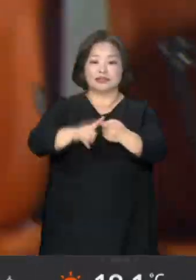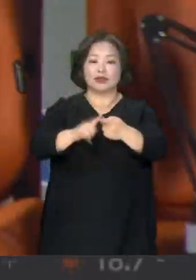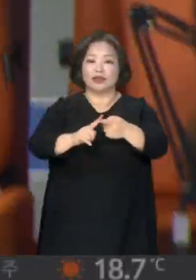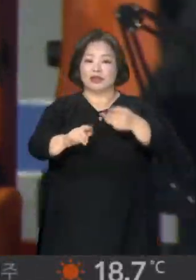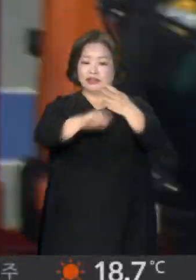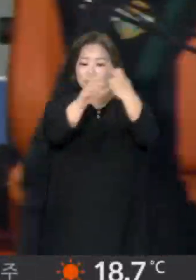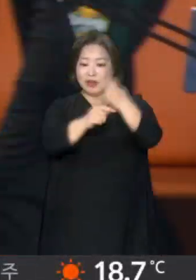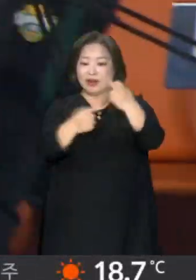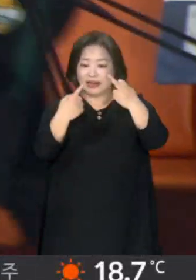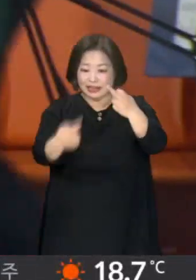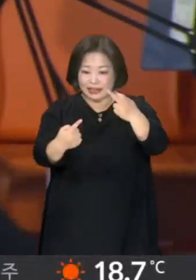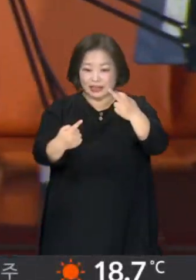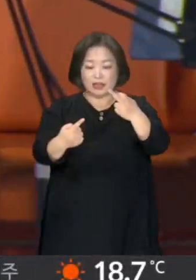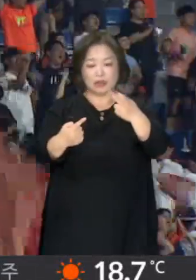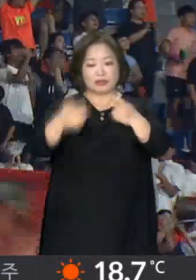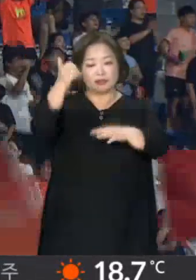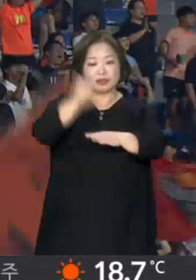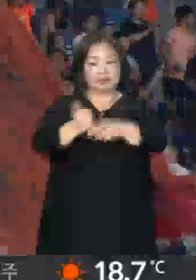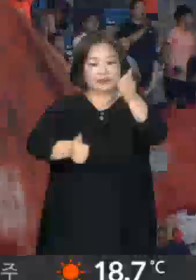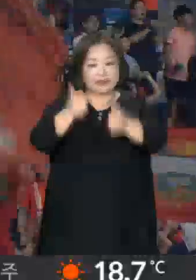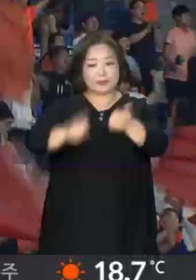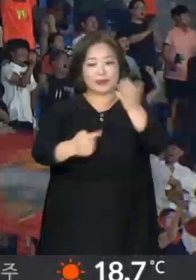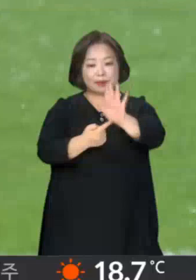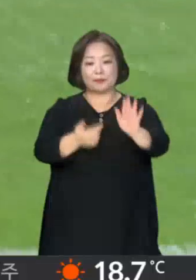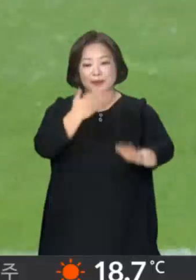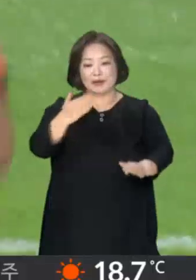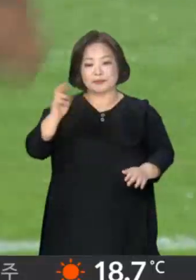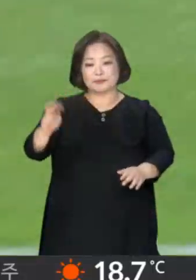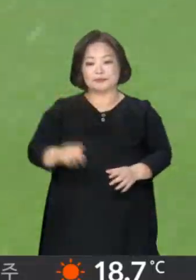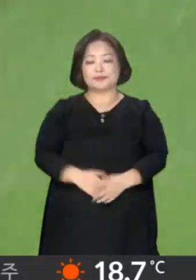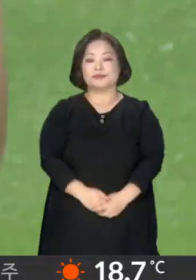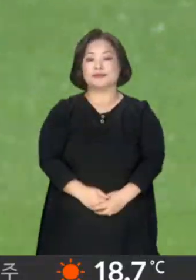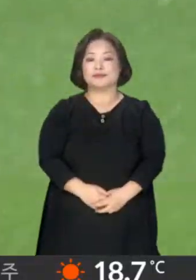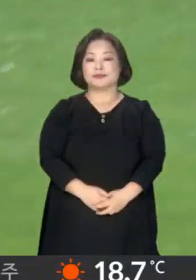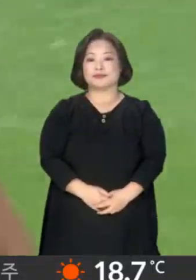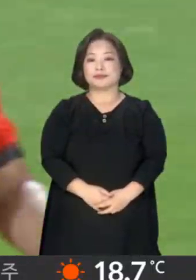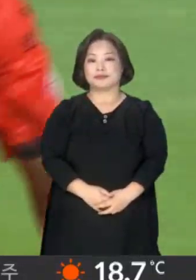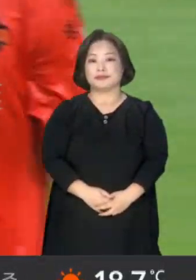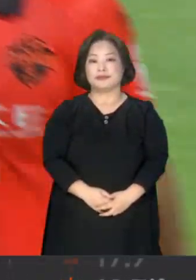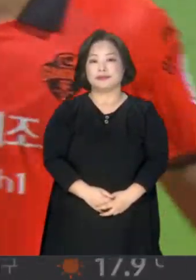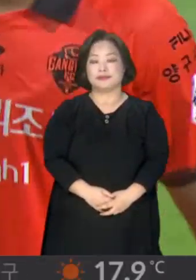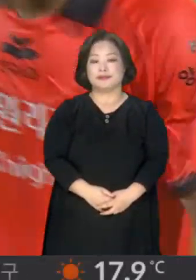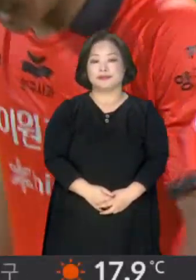2일 최종전에서 가려질 가능성도 있습니다. 야담스TV 곽준영입니다.